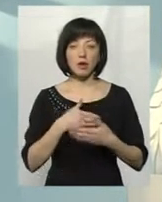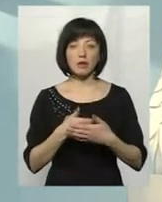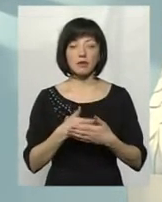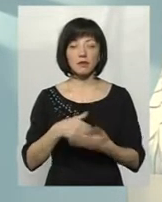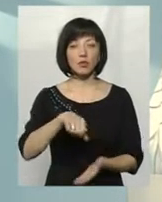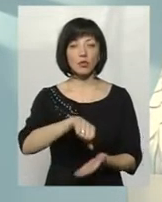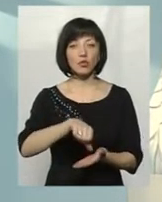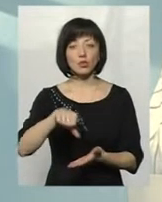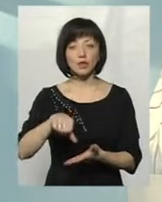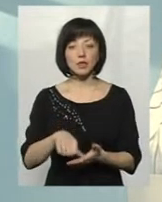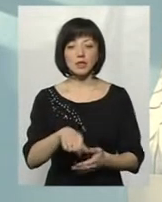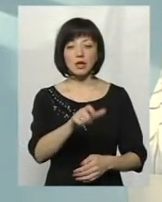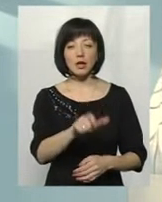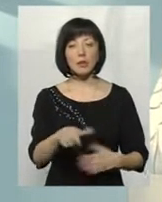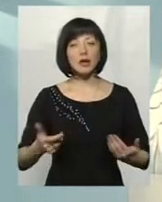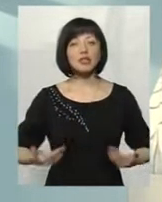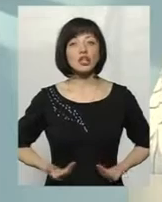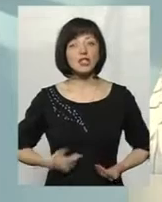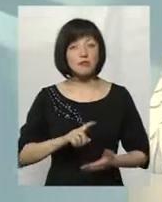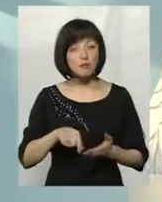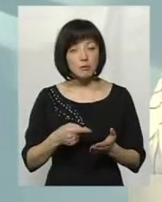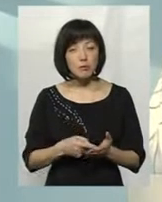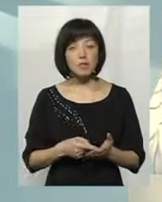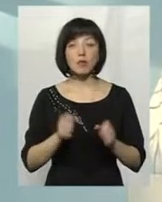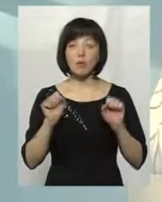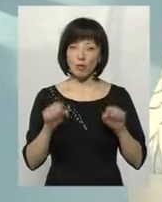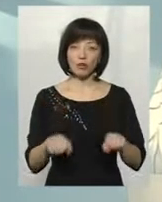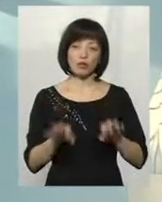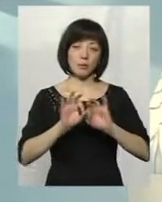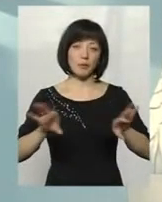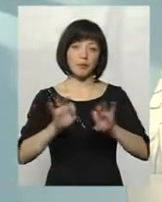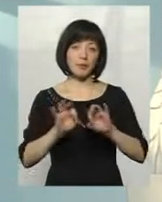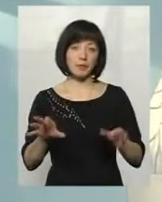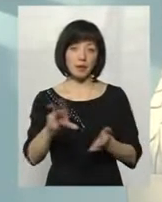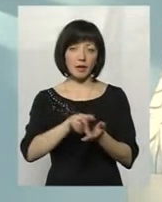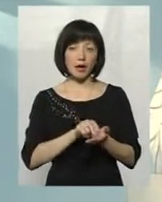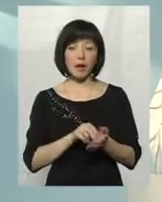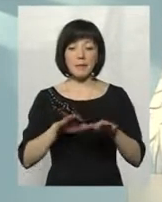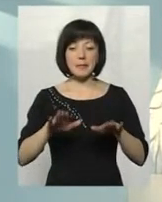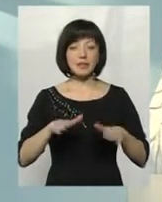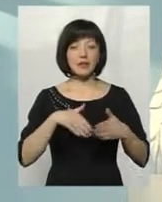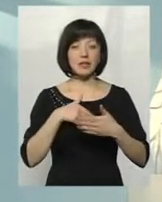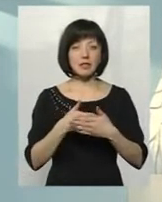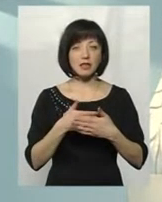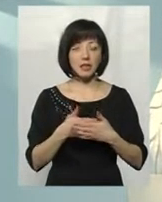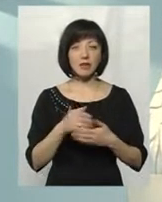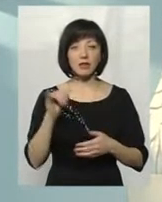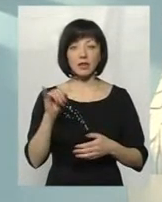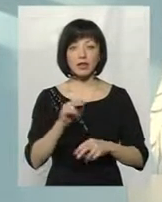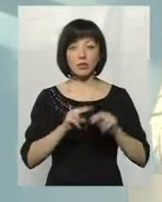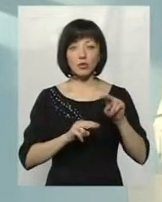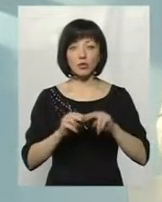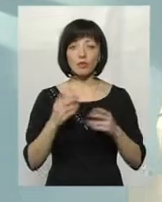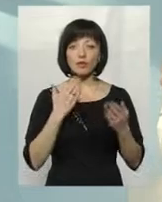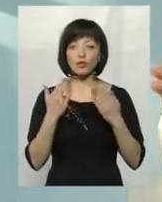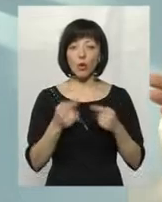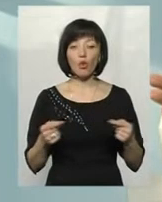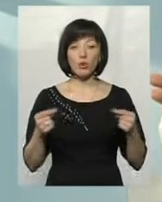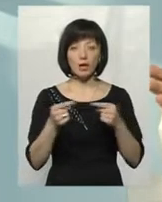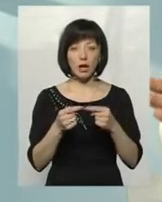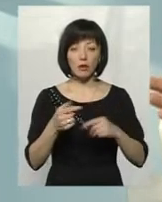участь мешканців міста. Тому що от можна навести приклади, коли місцева ініціатива і забудова стосується